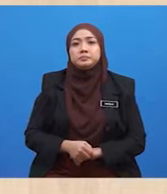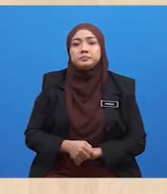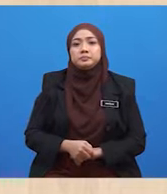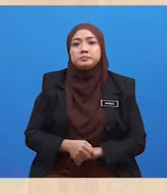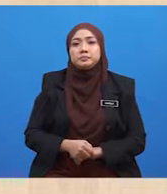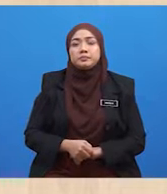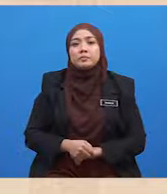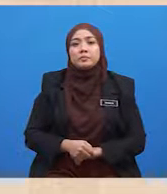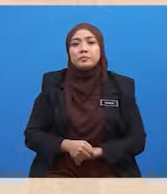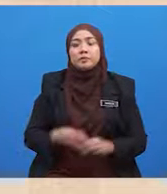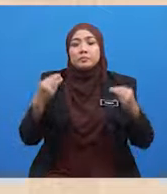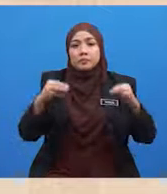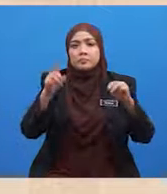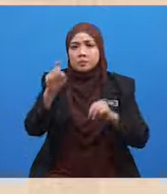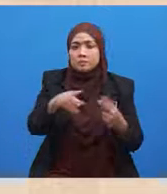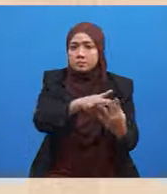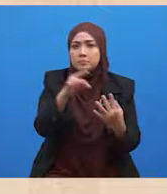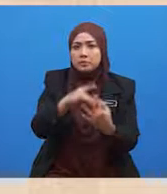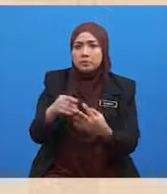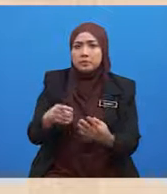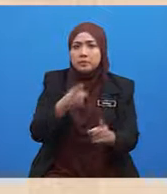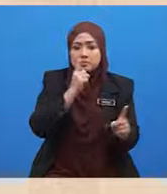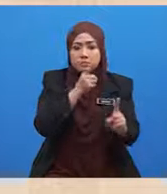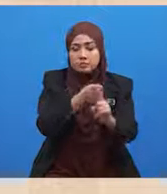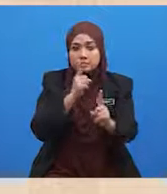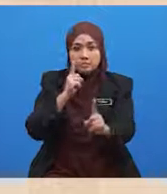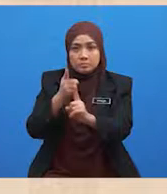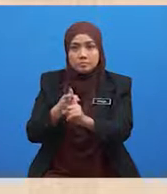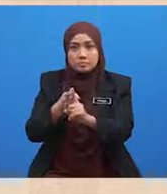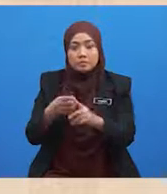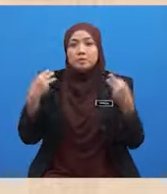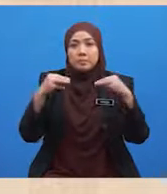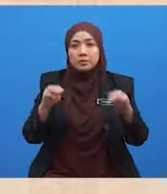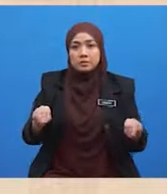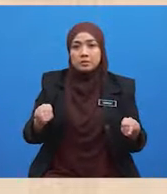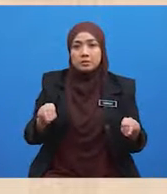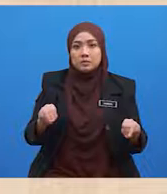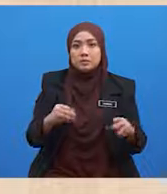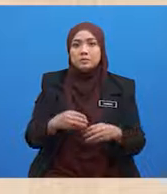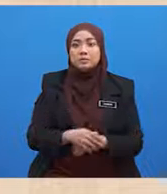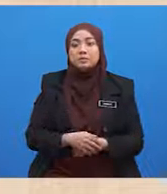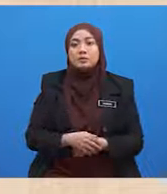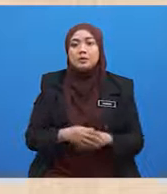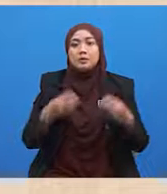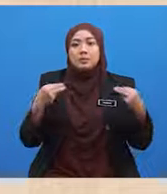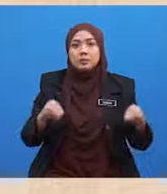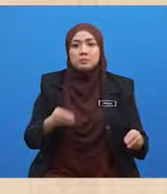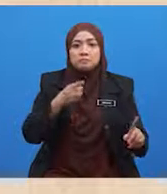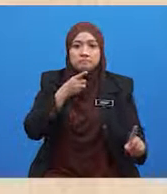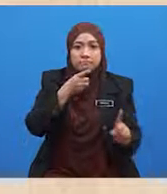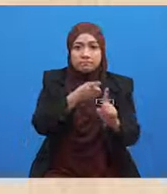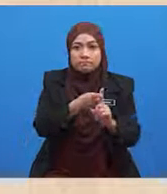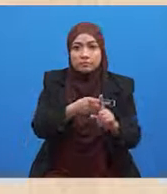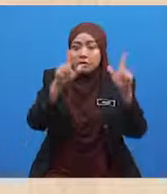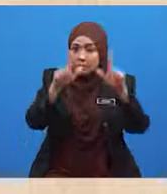pasaran dan memfokus kepada activity segmentasi pasaran penasaran pasaran dan